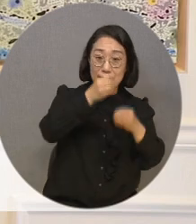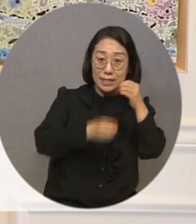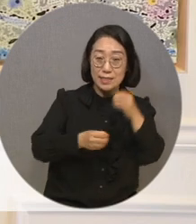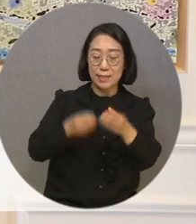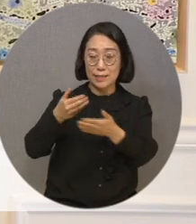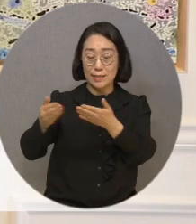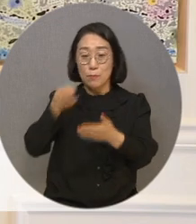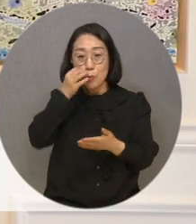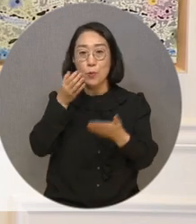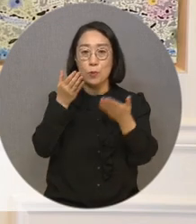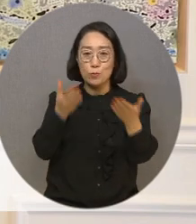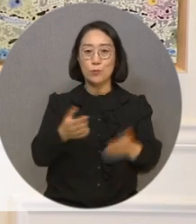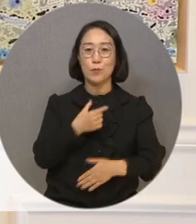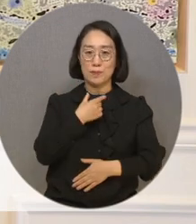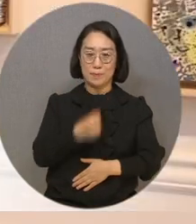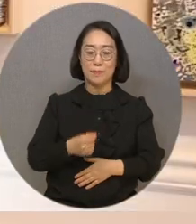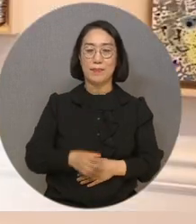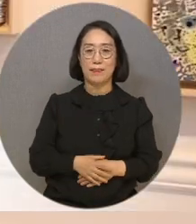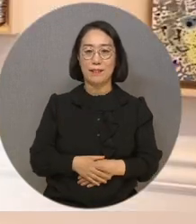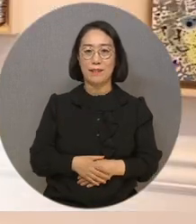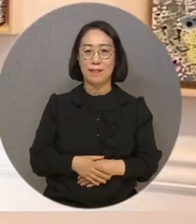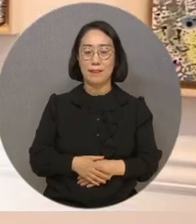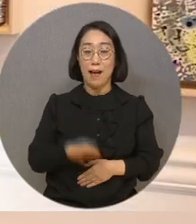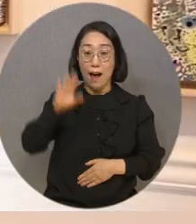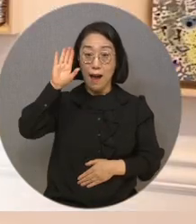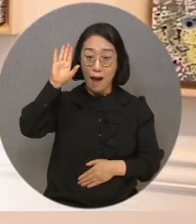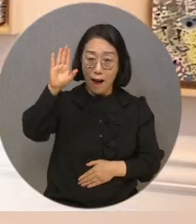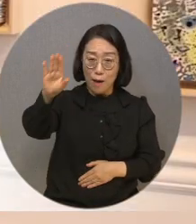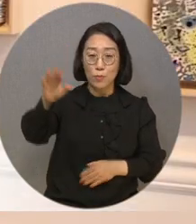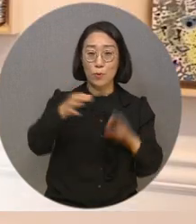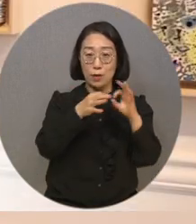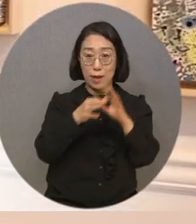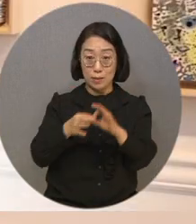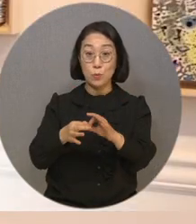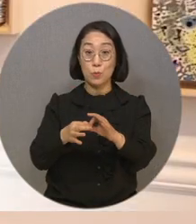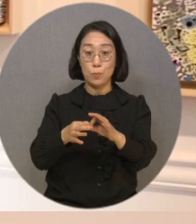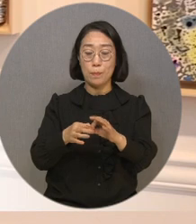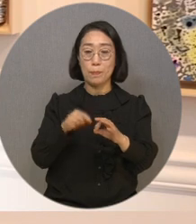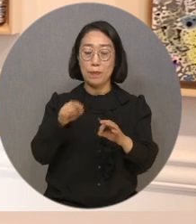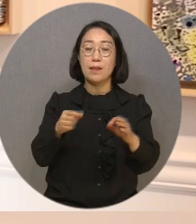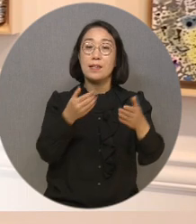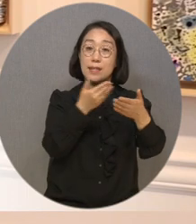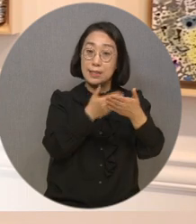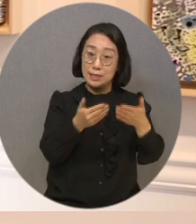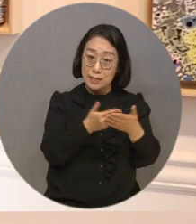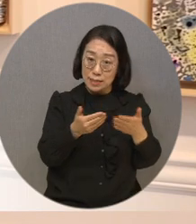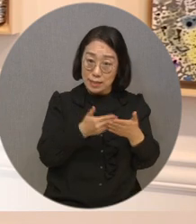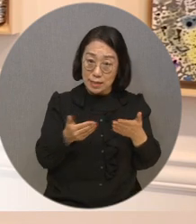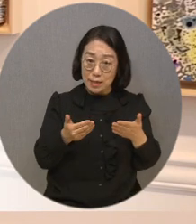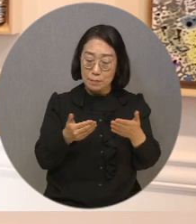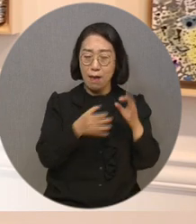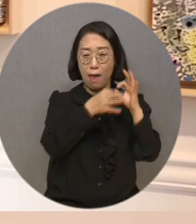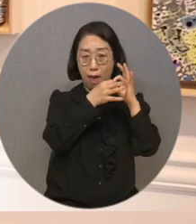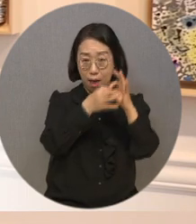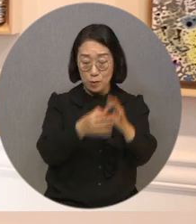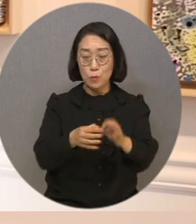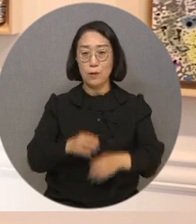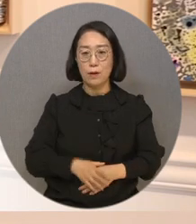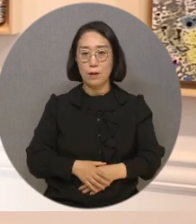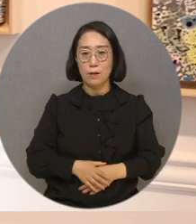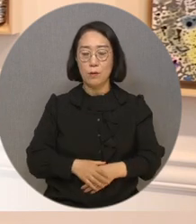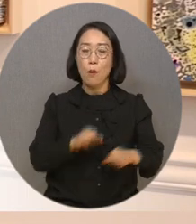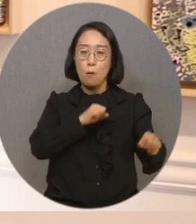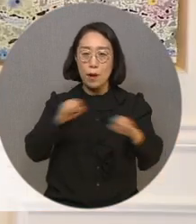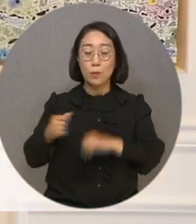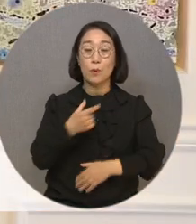담아 보여주고자 하였습니다. 앞으로도 그 시간을 내어 더 많은 작품과 활동을